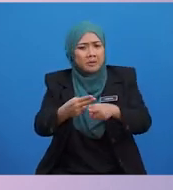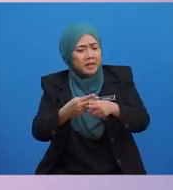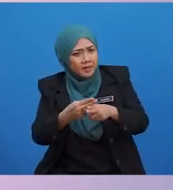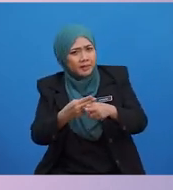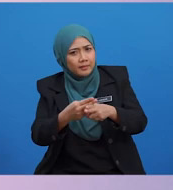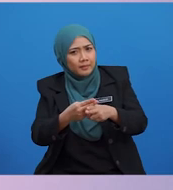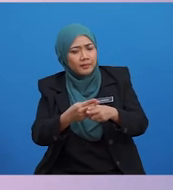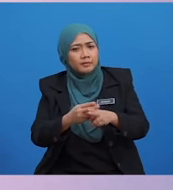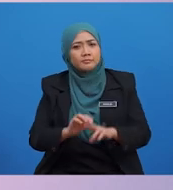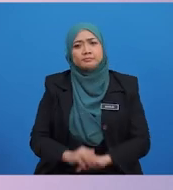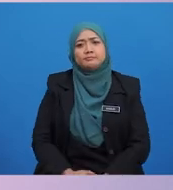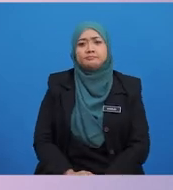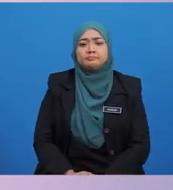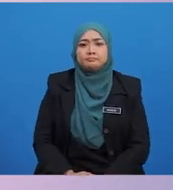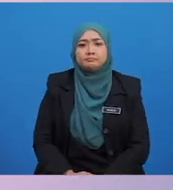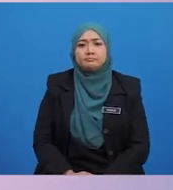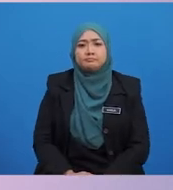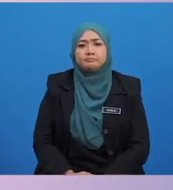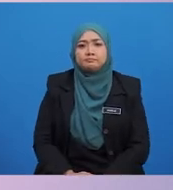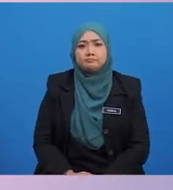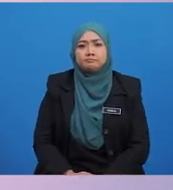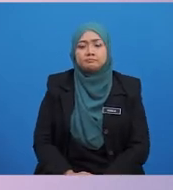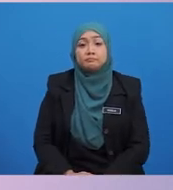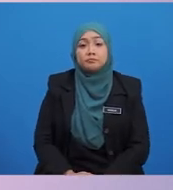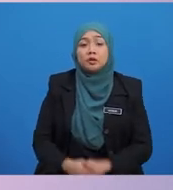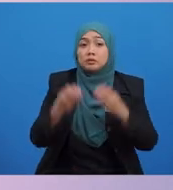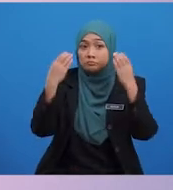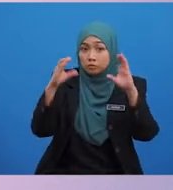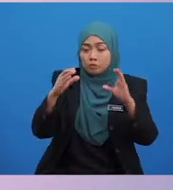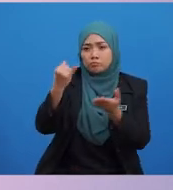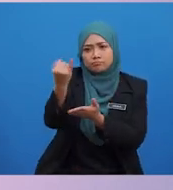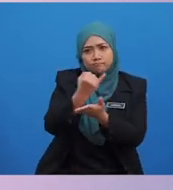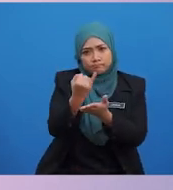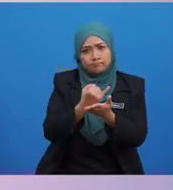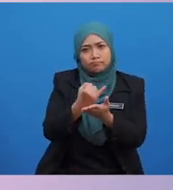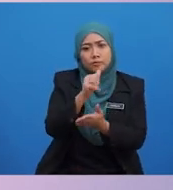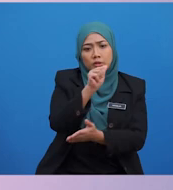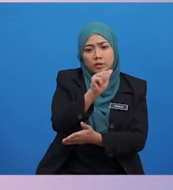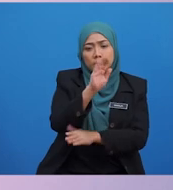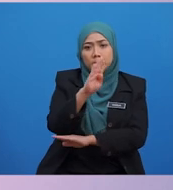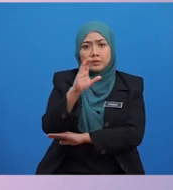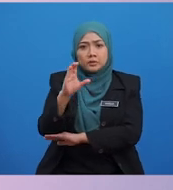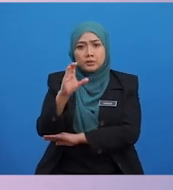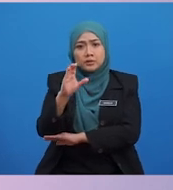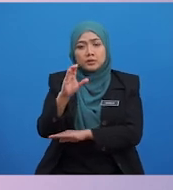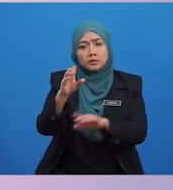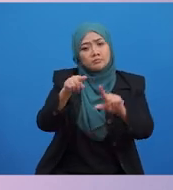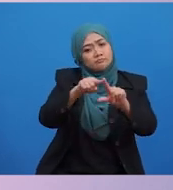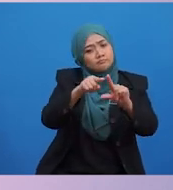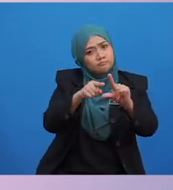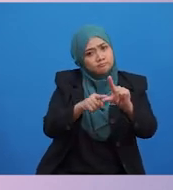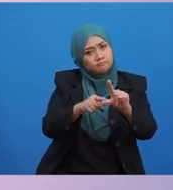hits bunyi itu chegou lukis segitiga ABC dengan sudut B